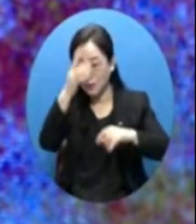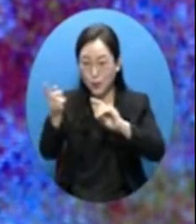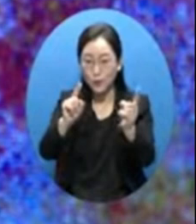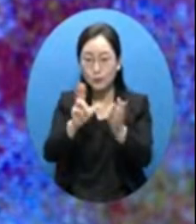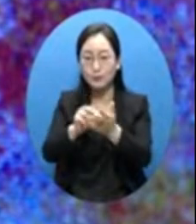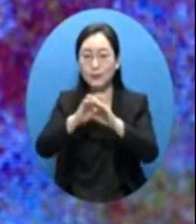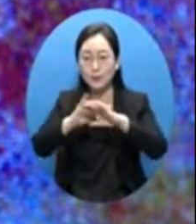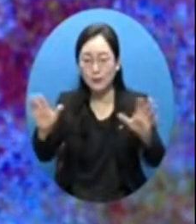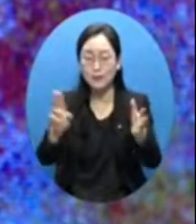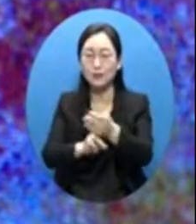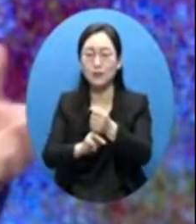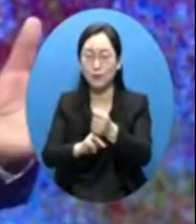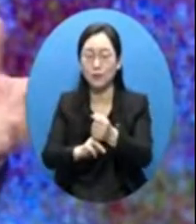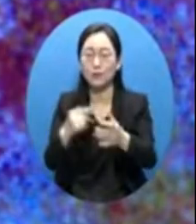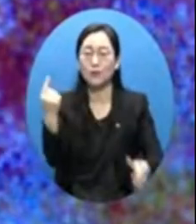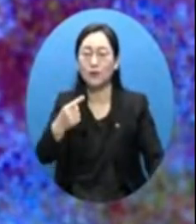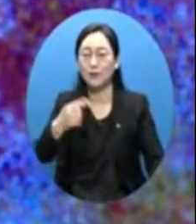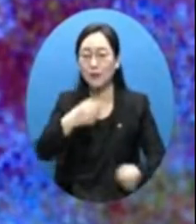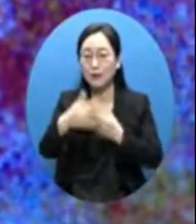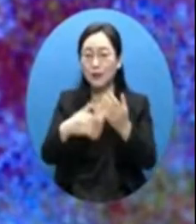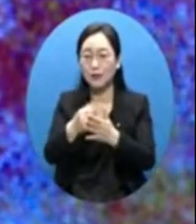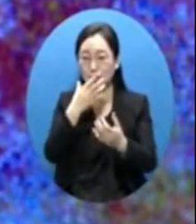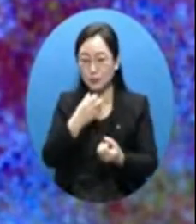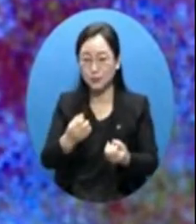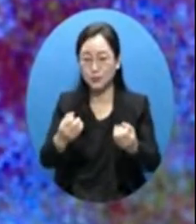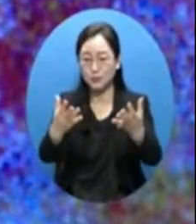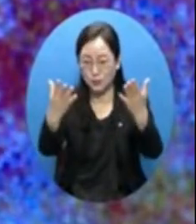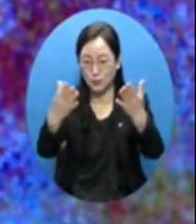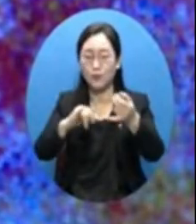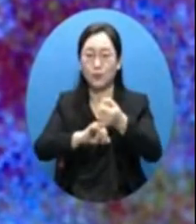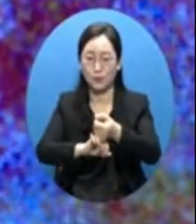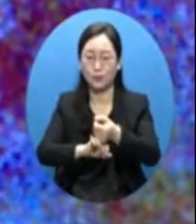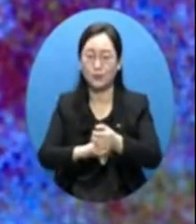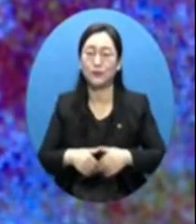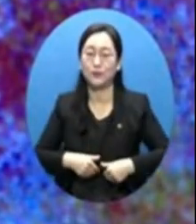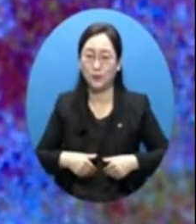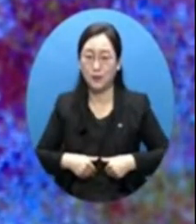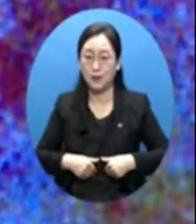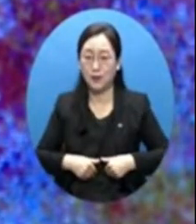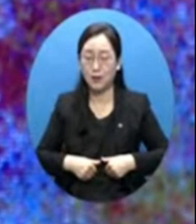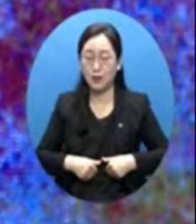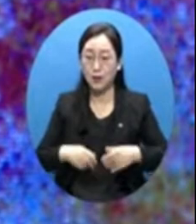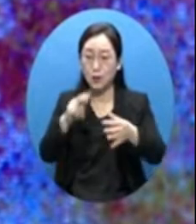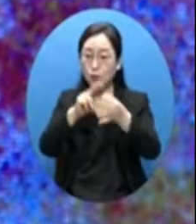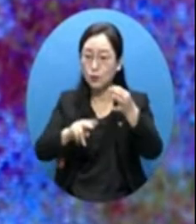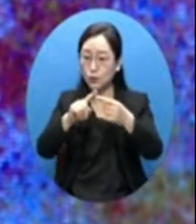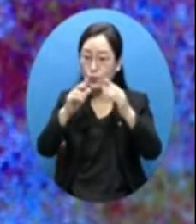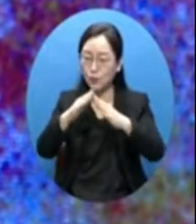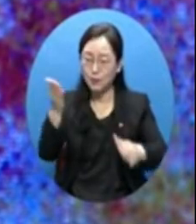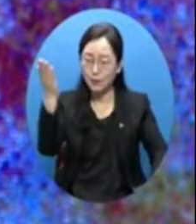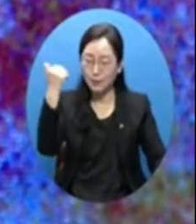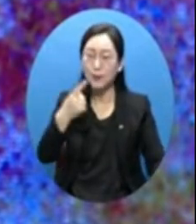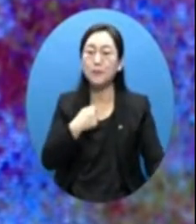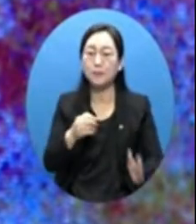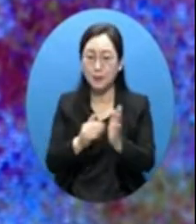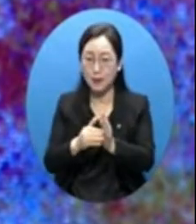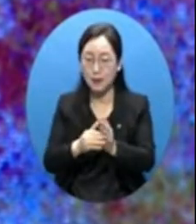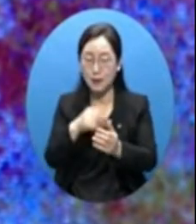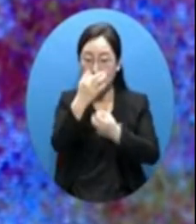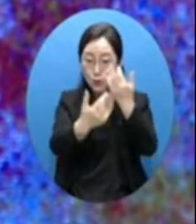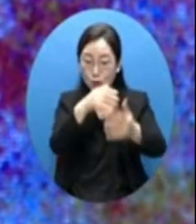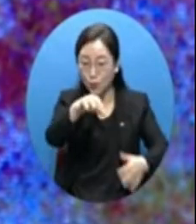해결되고 기적이 일어나고 하나님의 축복이 임해야 되는 것입니다. 우리 순복음교회가 그렇게 부흥했습니다. 불광동에서